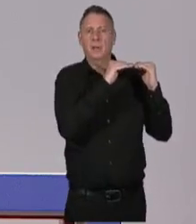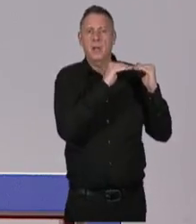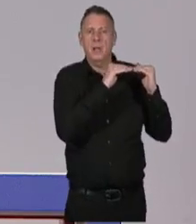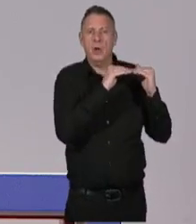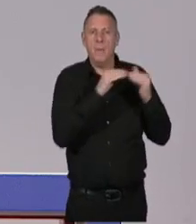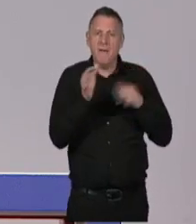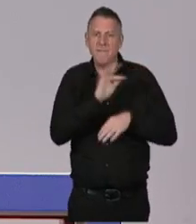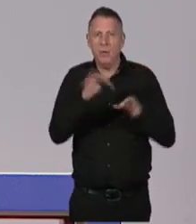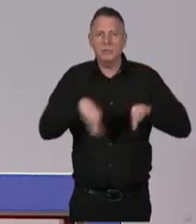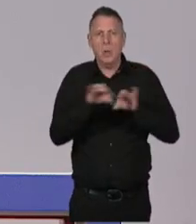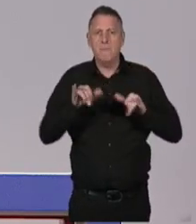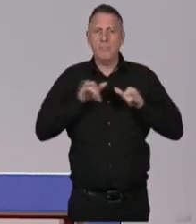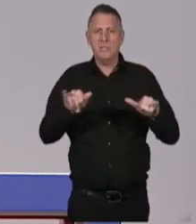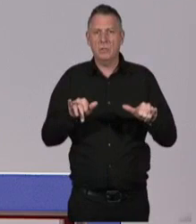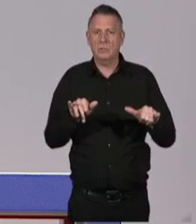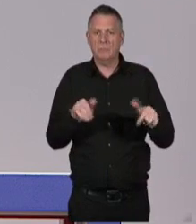puissance respectée.